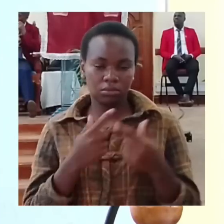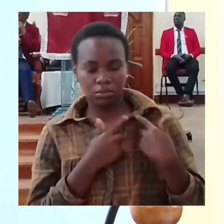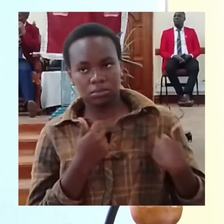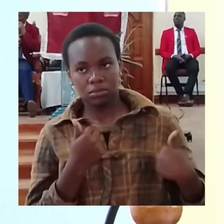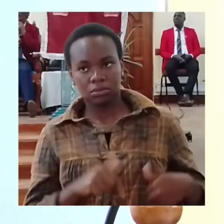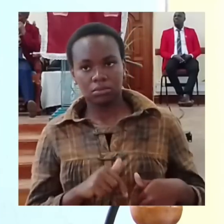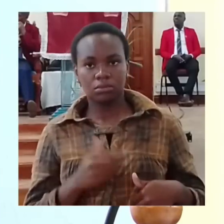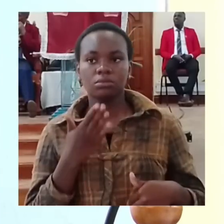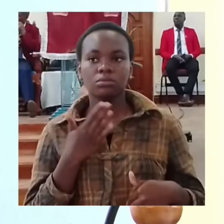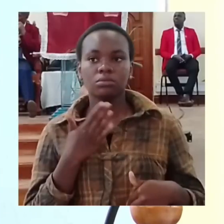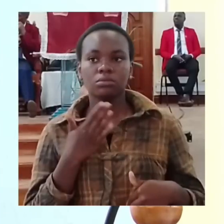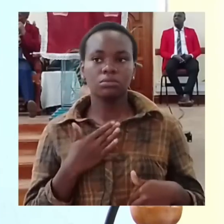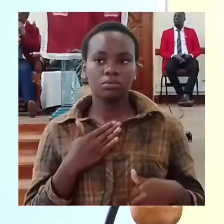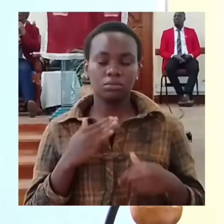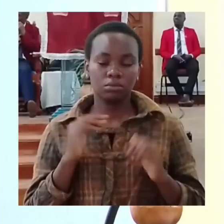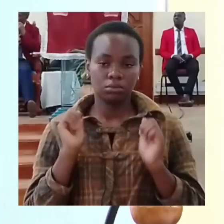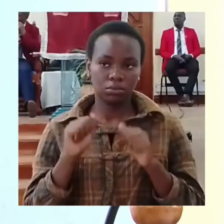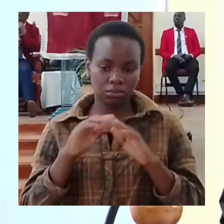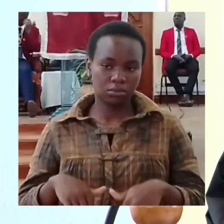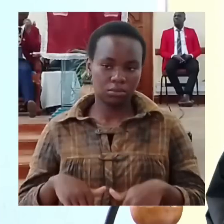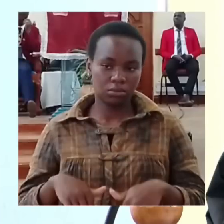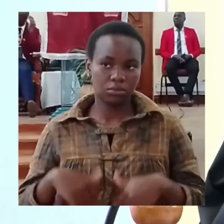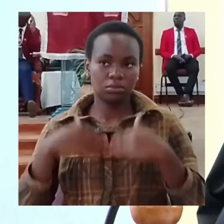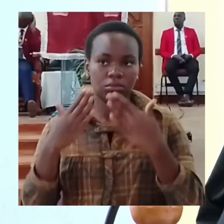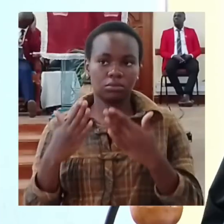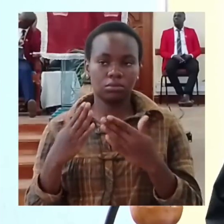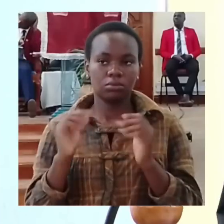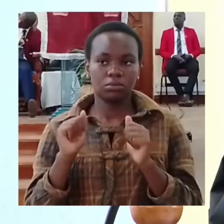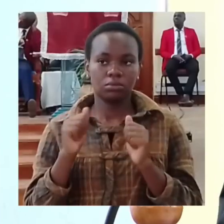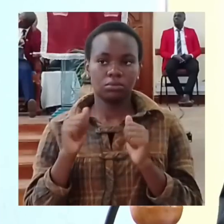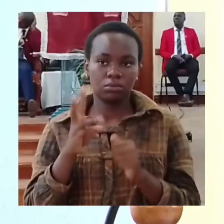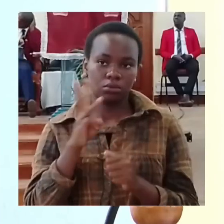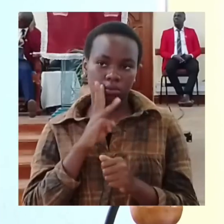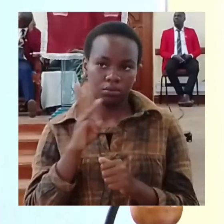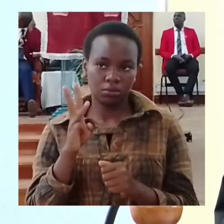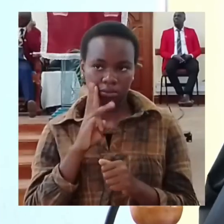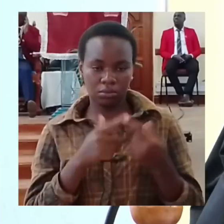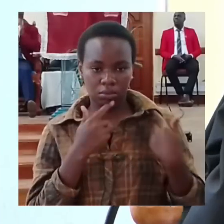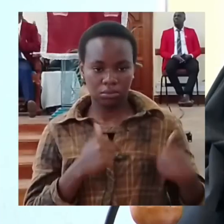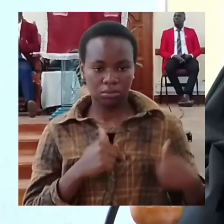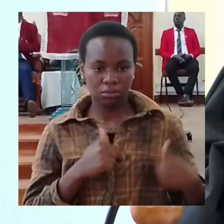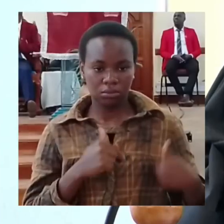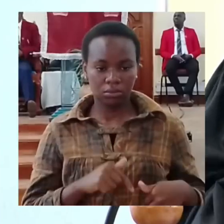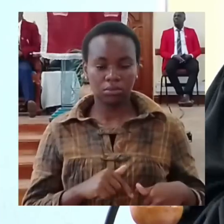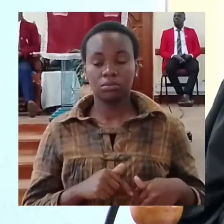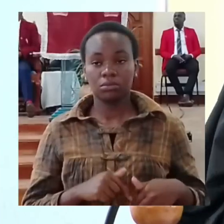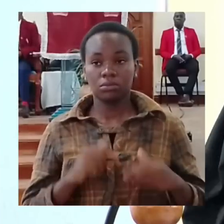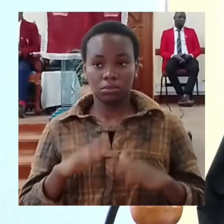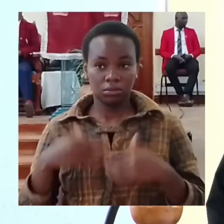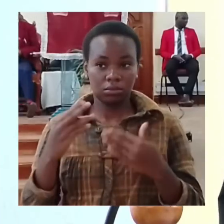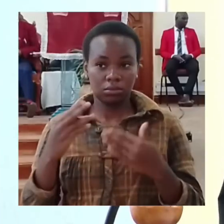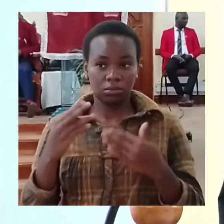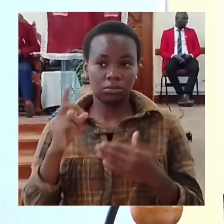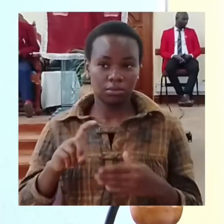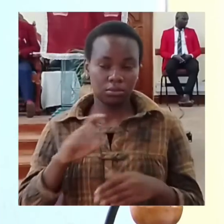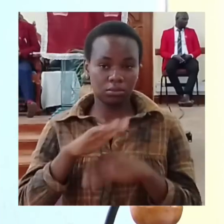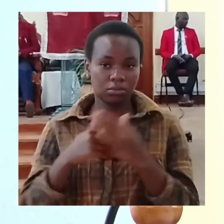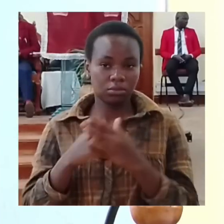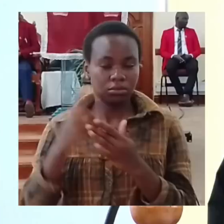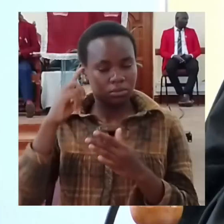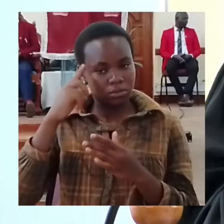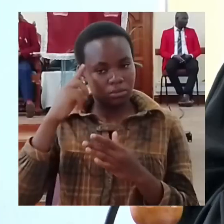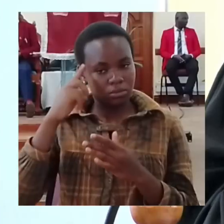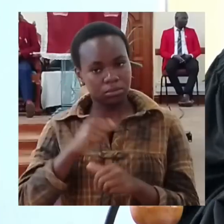iria Ngai arenda, ngoro ya mundu mumandu, ngoro ya mundu mutana, ngoro ya mundu wiciragia mundu ucio